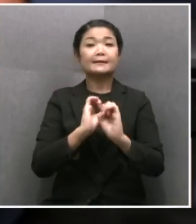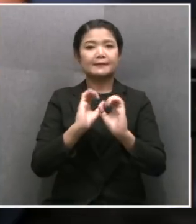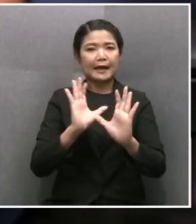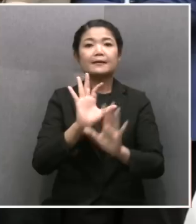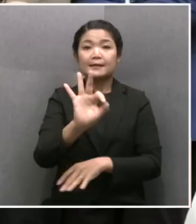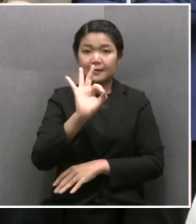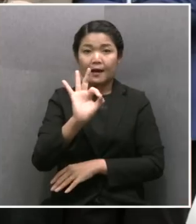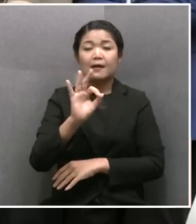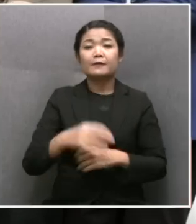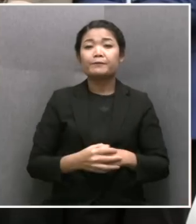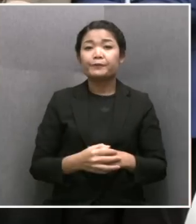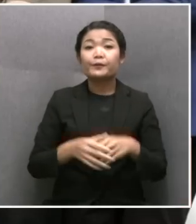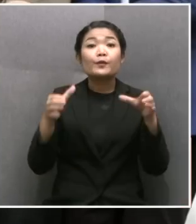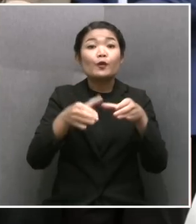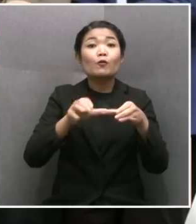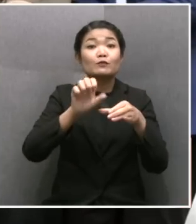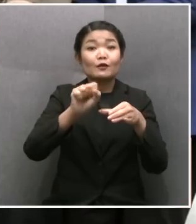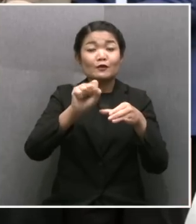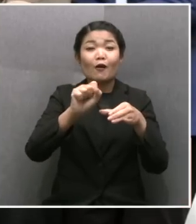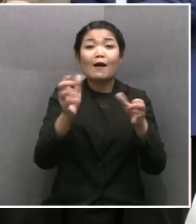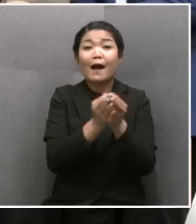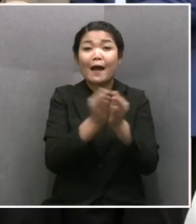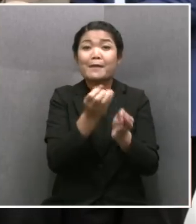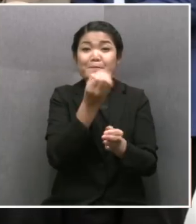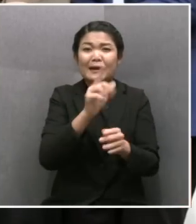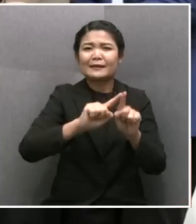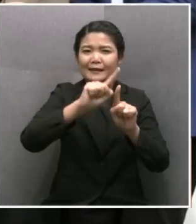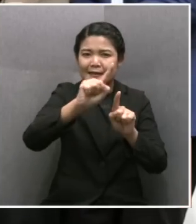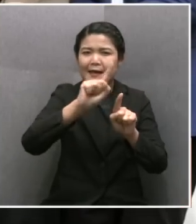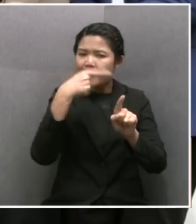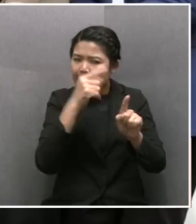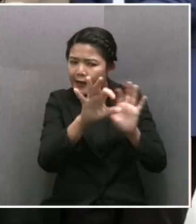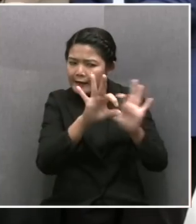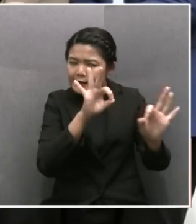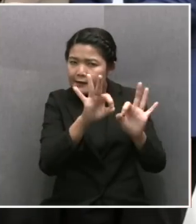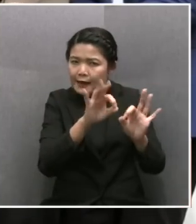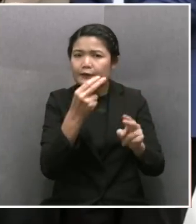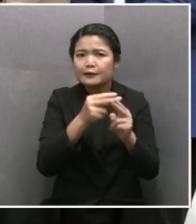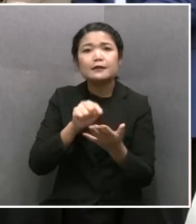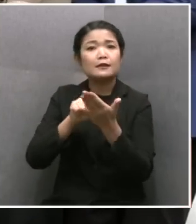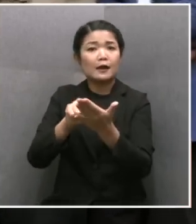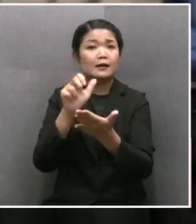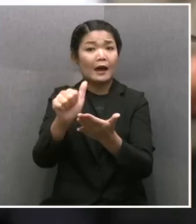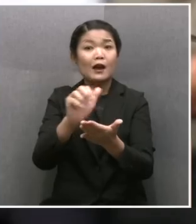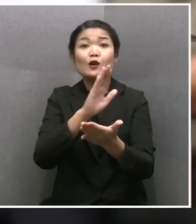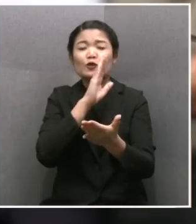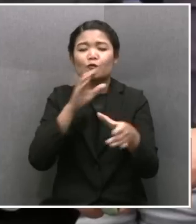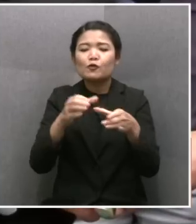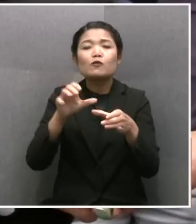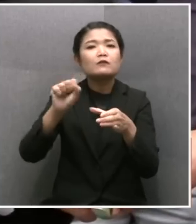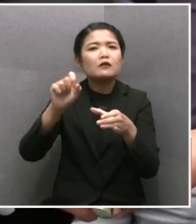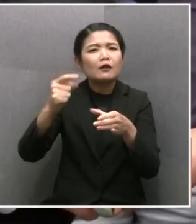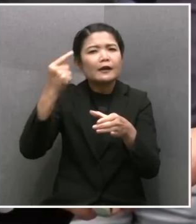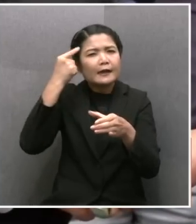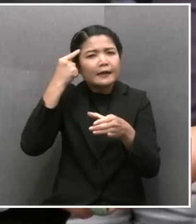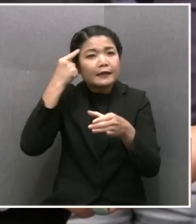พรรคการเมืองเสียงข้างมากอันดับหนมีสิทธิ์เสนอบุคคลที่จะมาดำรงตำแหน่งนี้แต่หากพรรคร่วมมีบุคคลที่เหมาะ